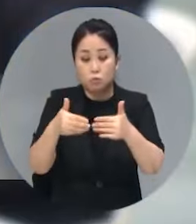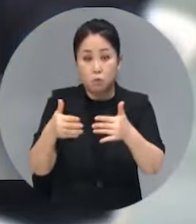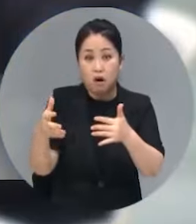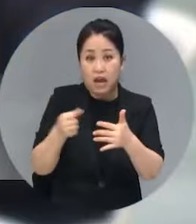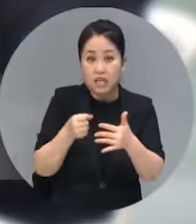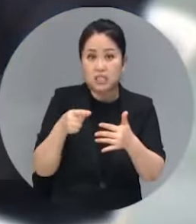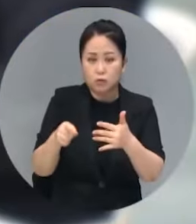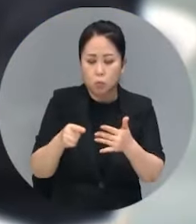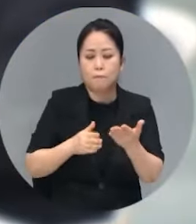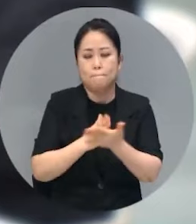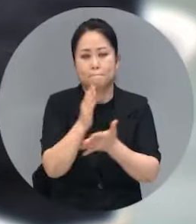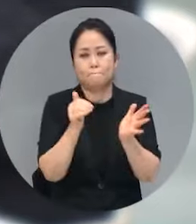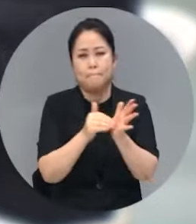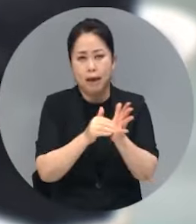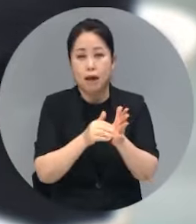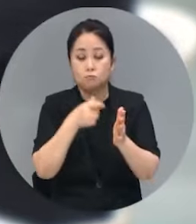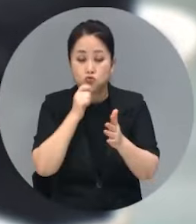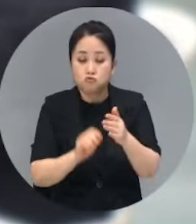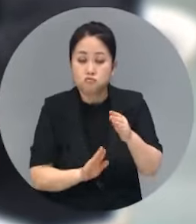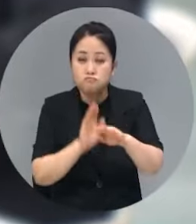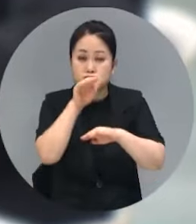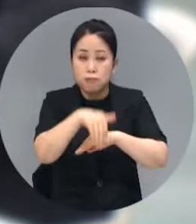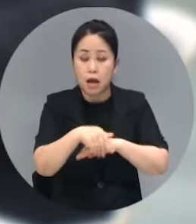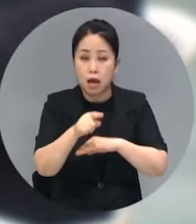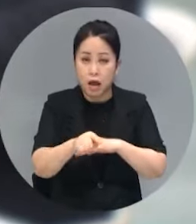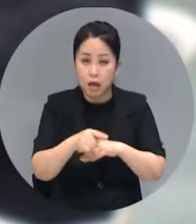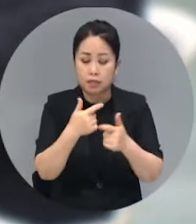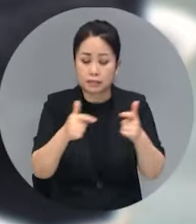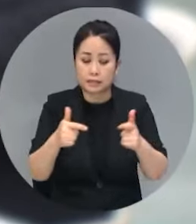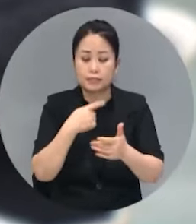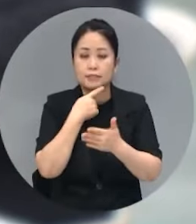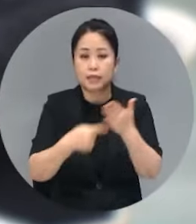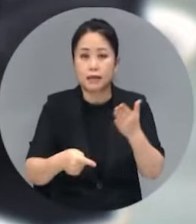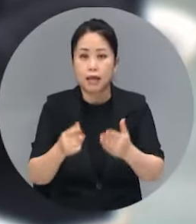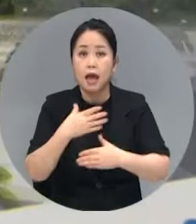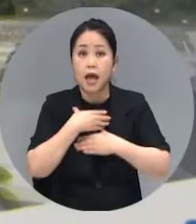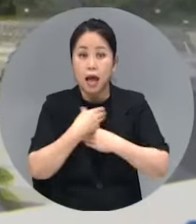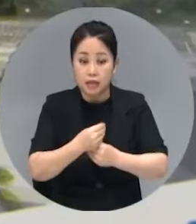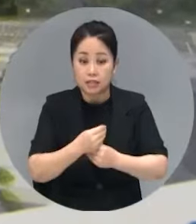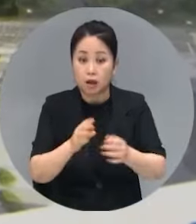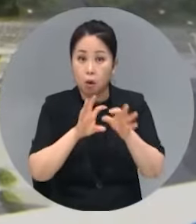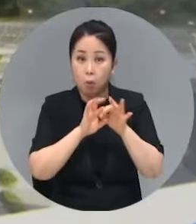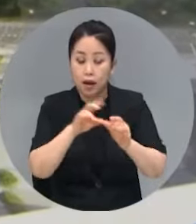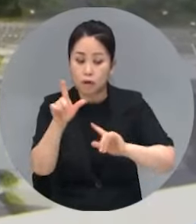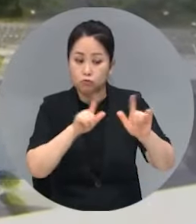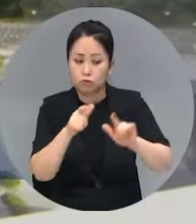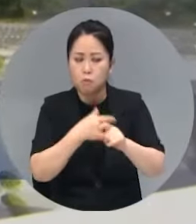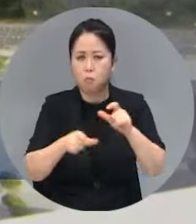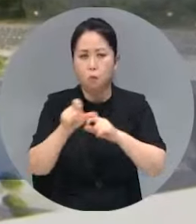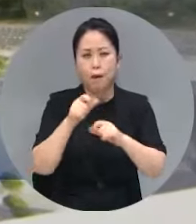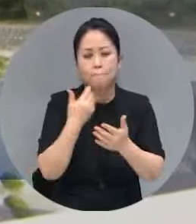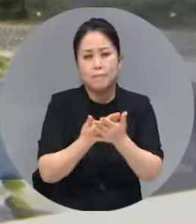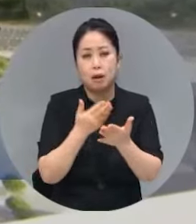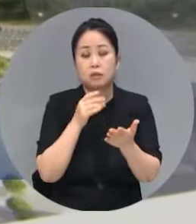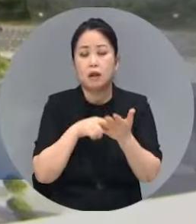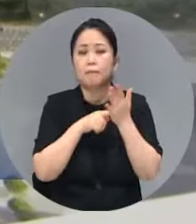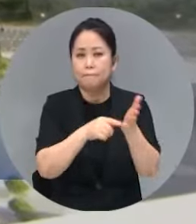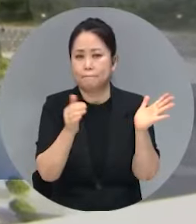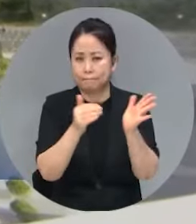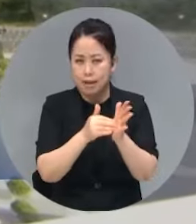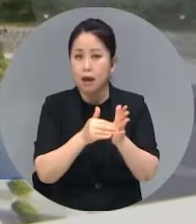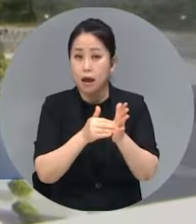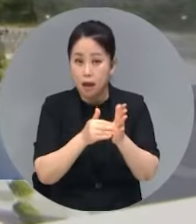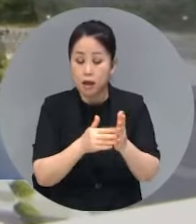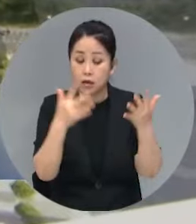통과시켰습니다. 침수 등 재난안전 관련 추가적인 구조 보완을 하라는 겁니다. 의원님들의 만장일치로